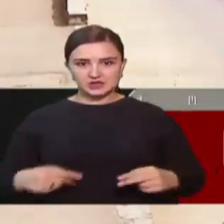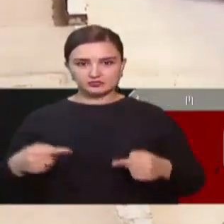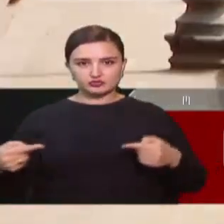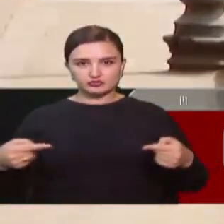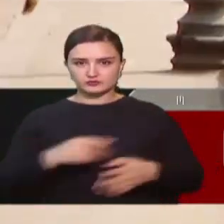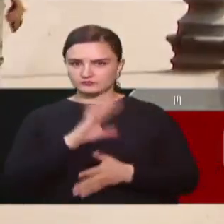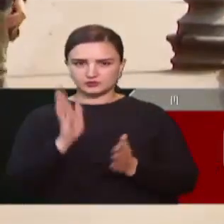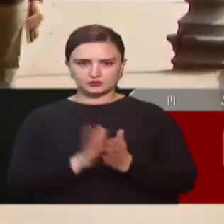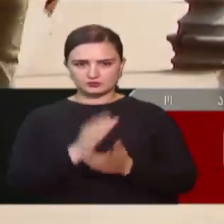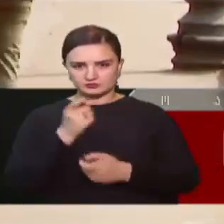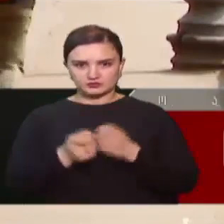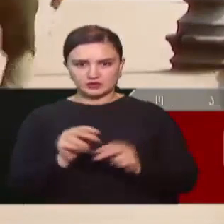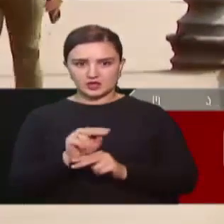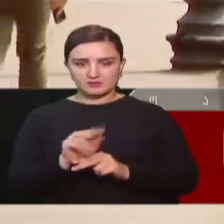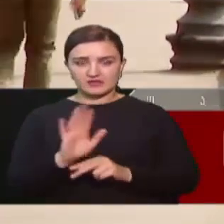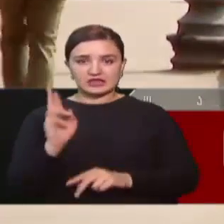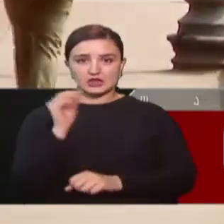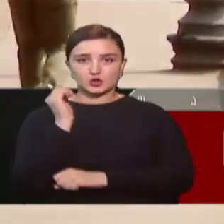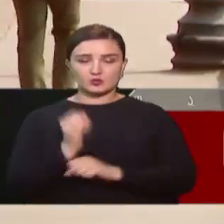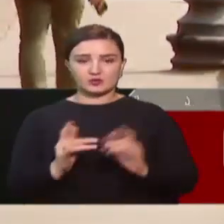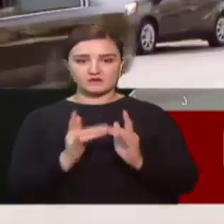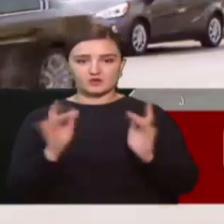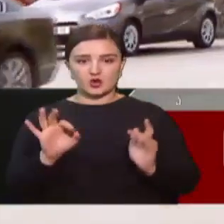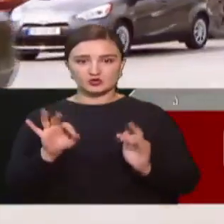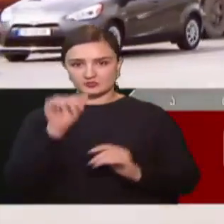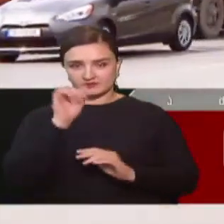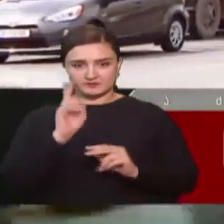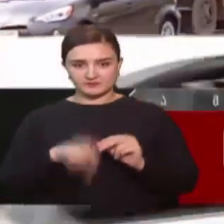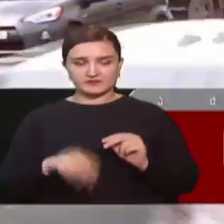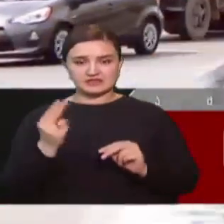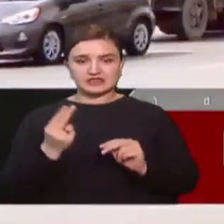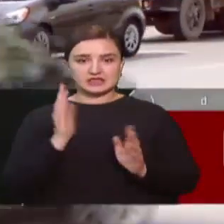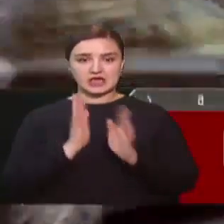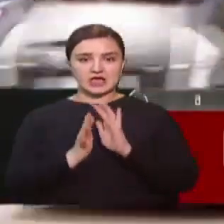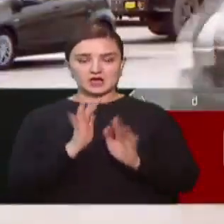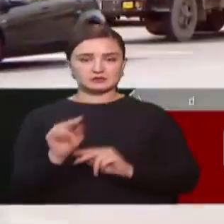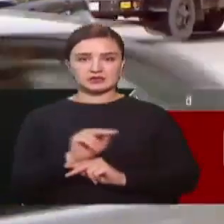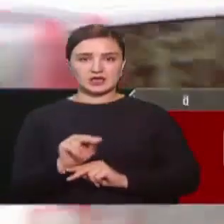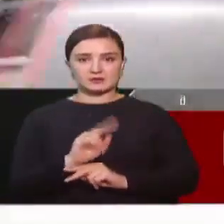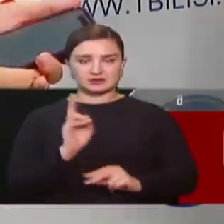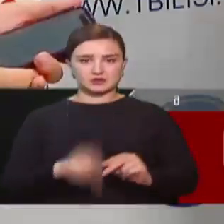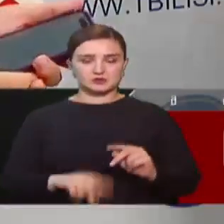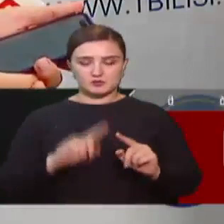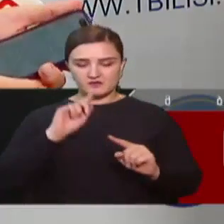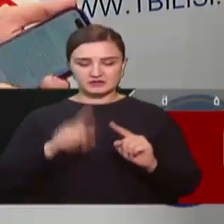reabilitatsia. Egrecodebuli Didubis khidis reabilitatsia oktobershi unda dasruldes, kholo Eretvis gamzeris reabilitatsiis dasrul